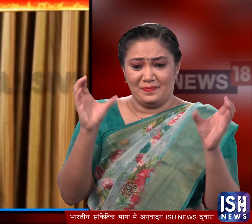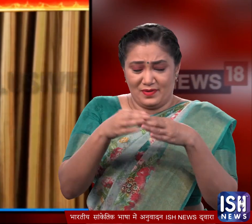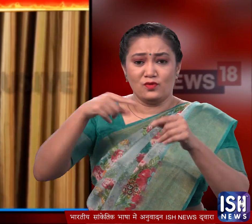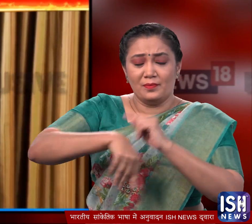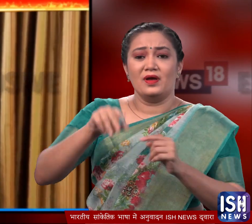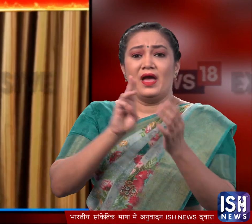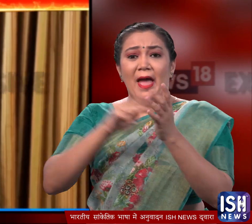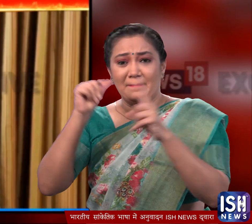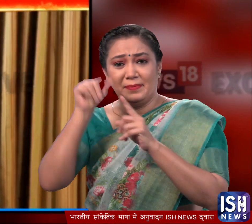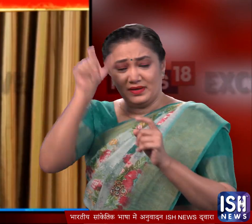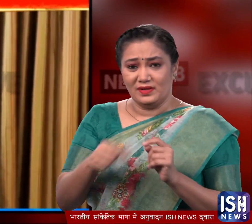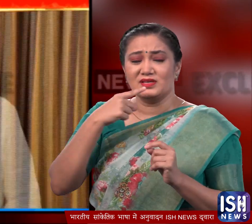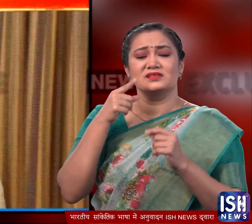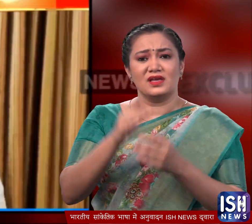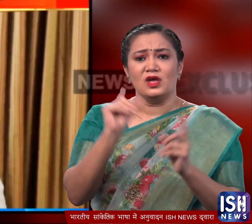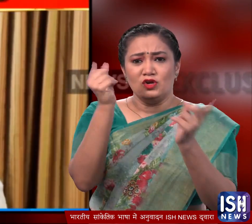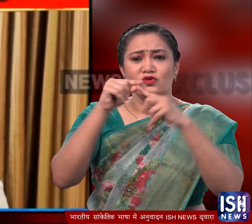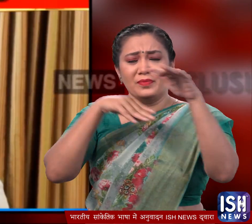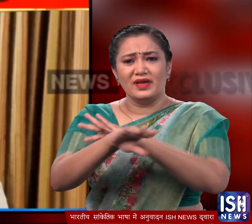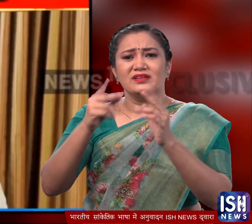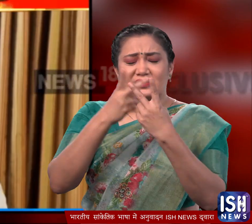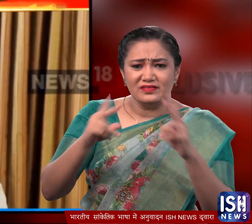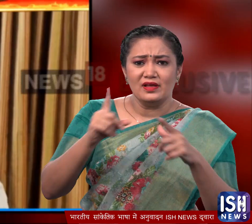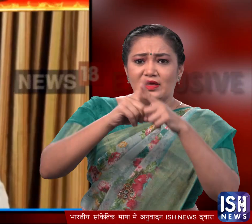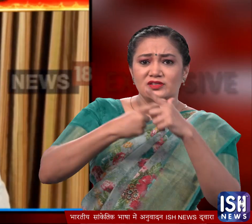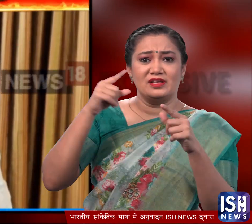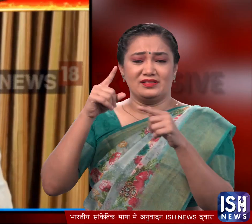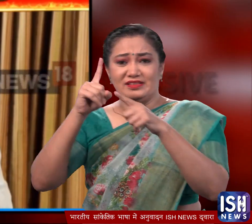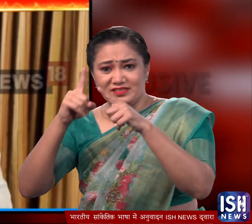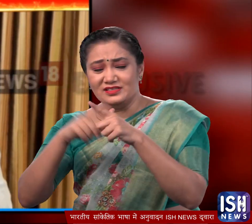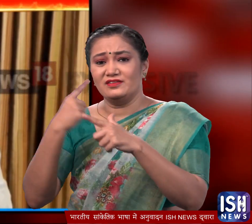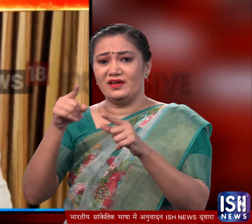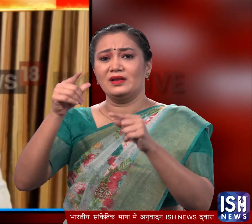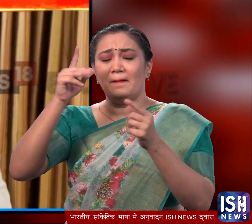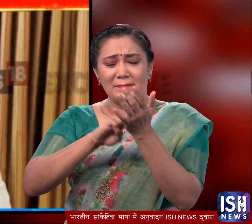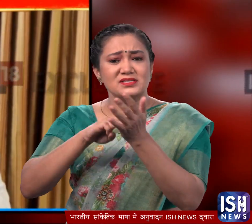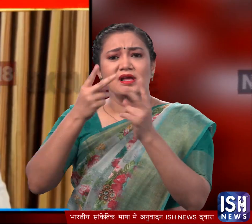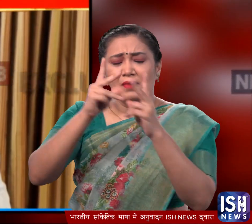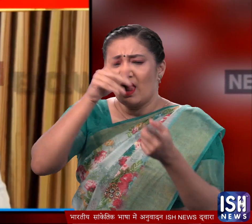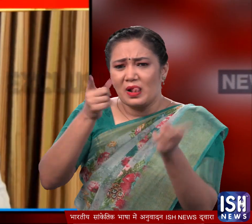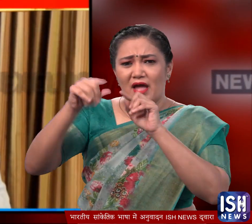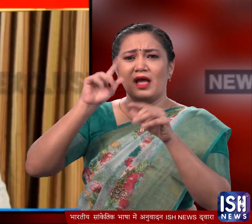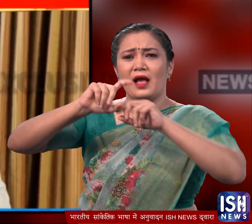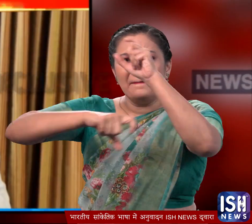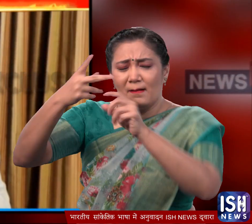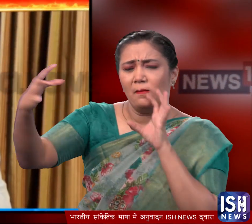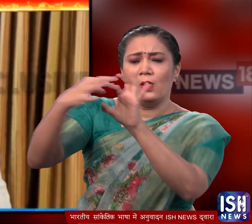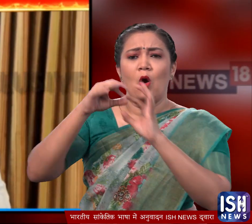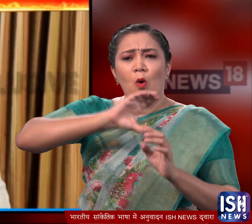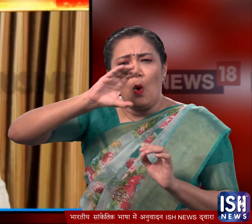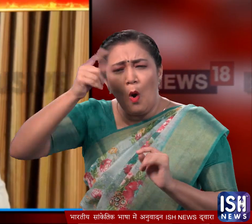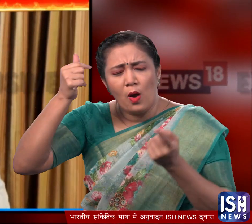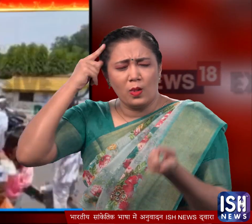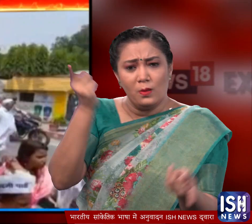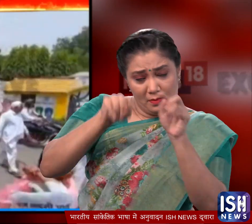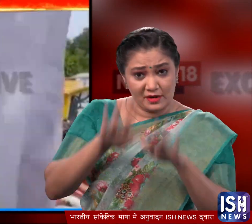के सांसद संजय सिंह ने आरोप लगाया था कि उत्तर प्रदेश में चलाए जा रहे जल जीवन मिशन में फर्जी कंपनियों से सांठगांठ करके करोड़ों रुपए का